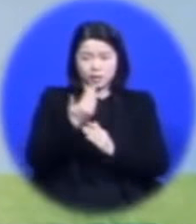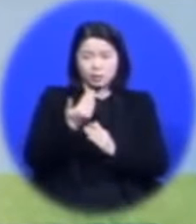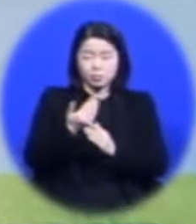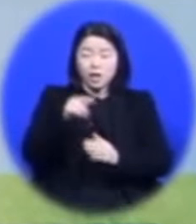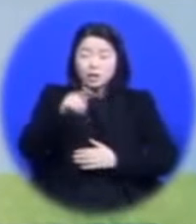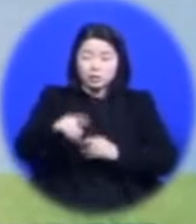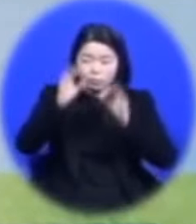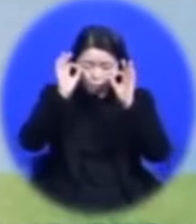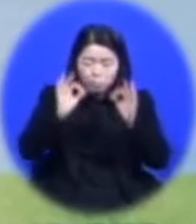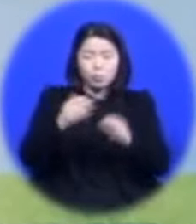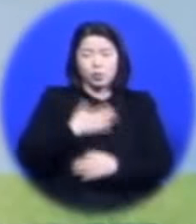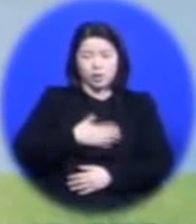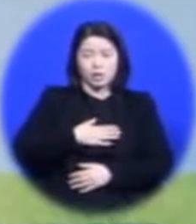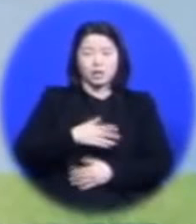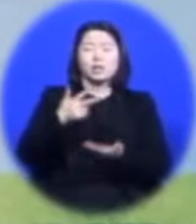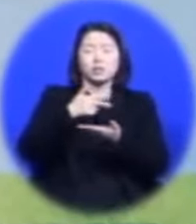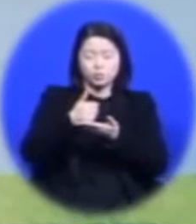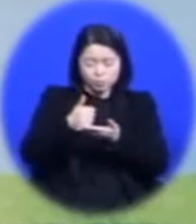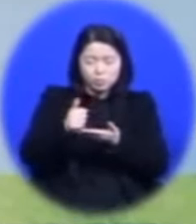것